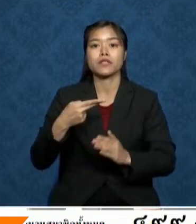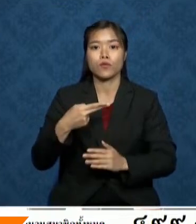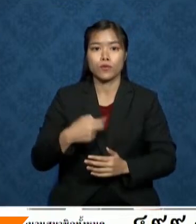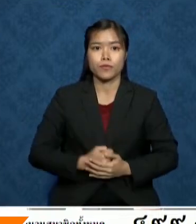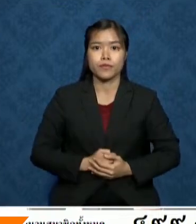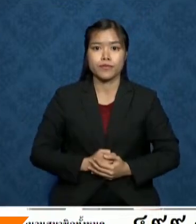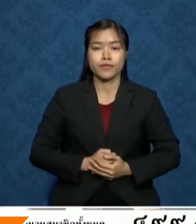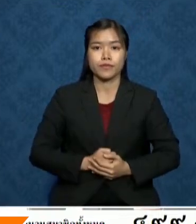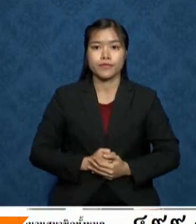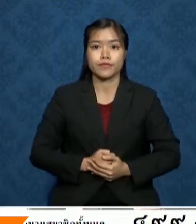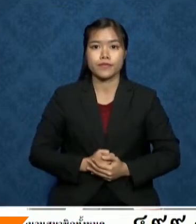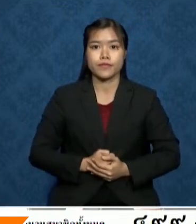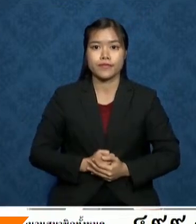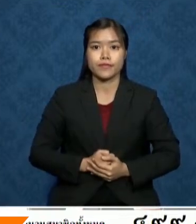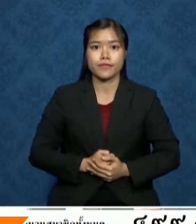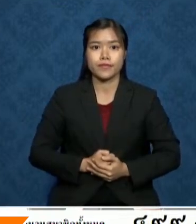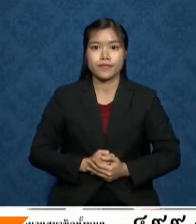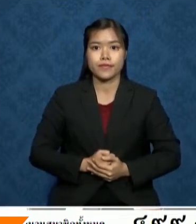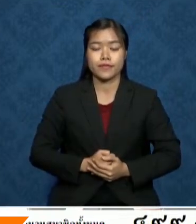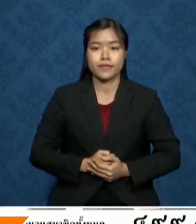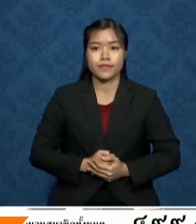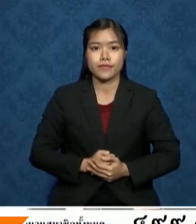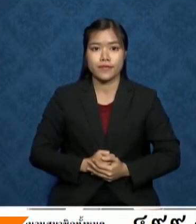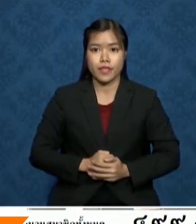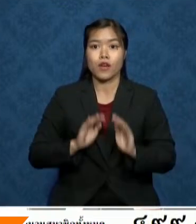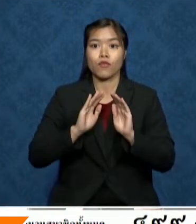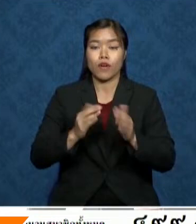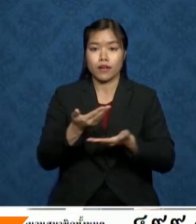าของ